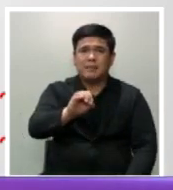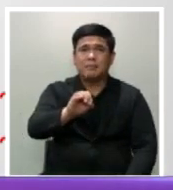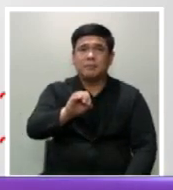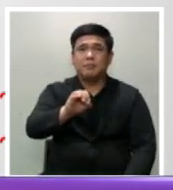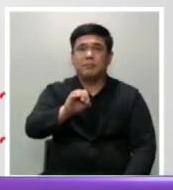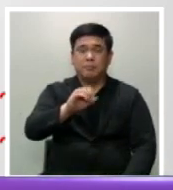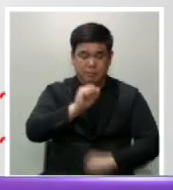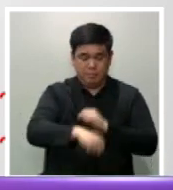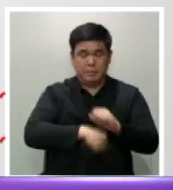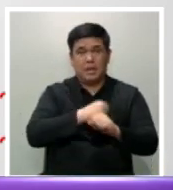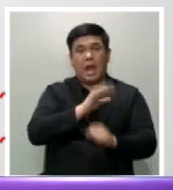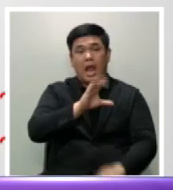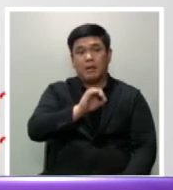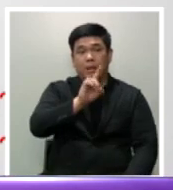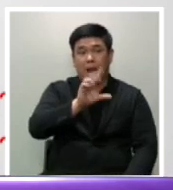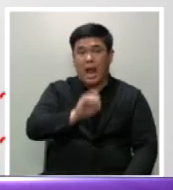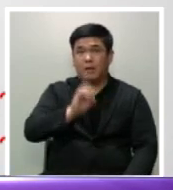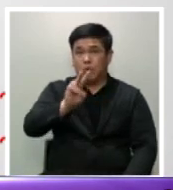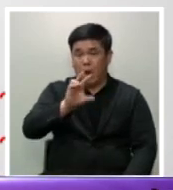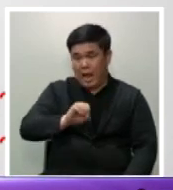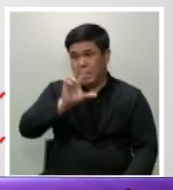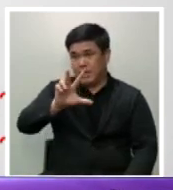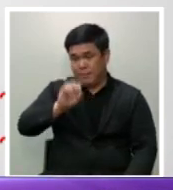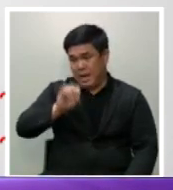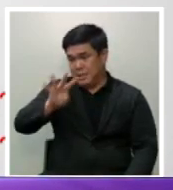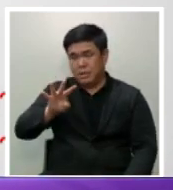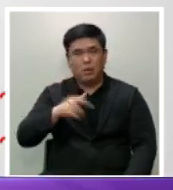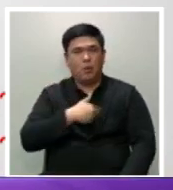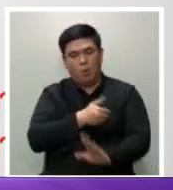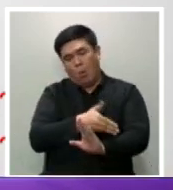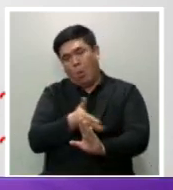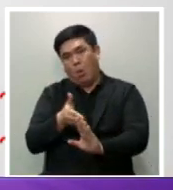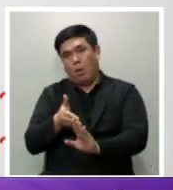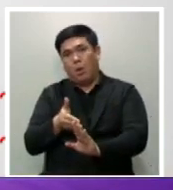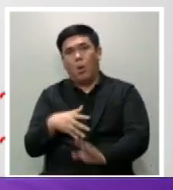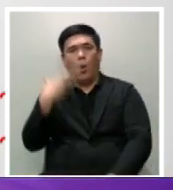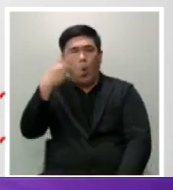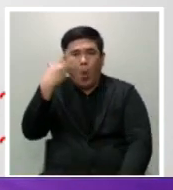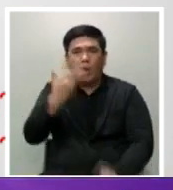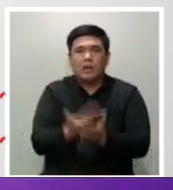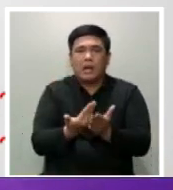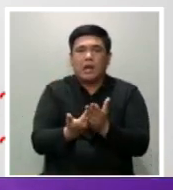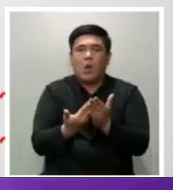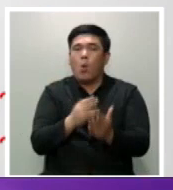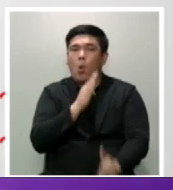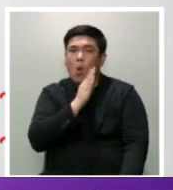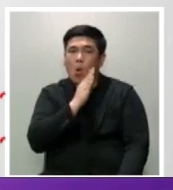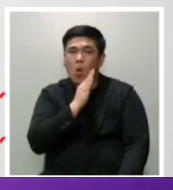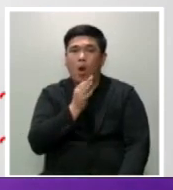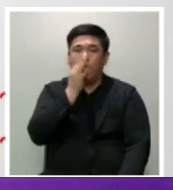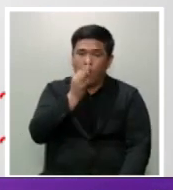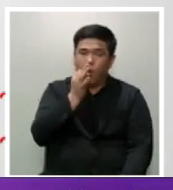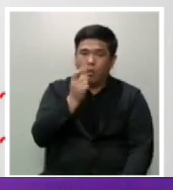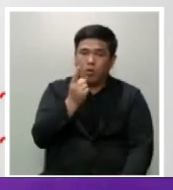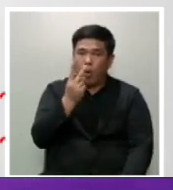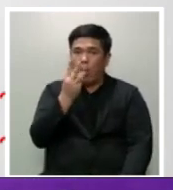ต่ปี2551 52 53แกยังนำเข้าอีกโดยสำแดงราคาอย่างเดิมก็ต้องฟ้องกันอีกจะ